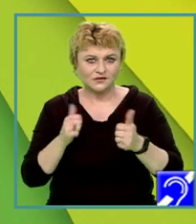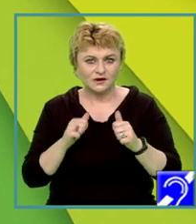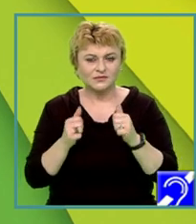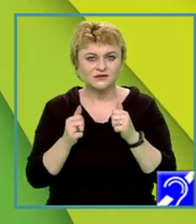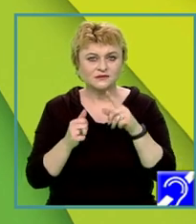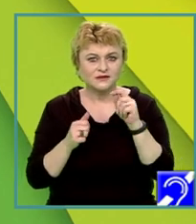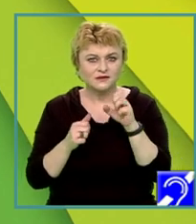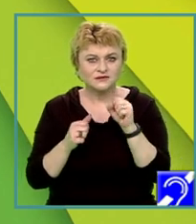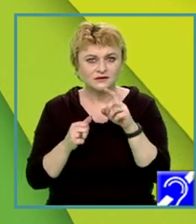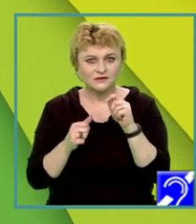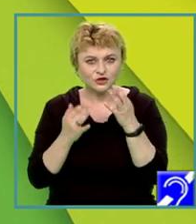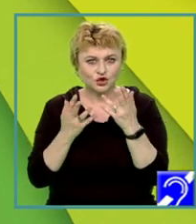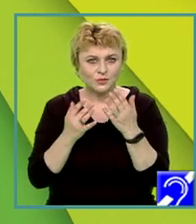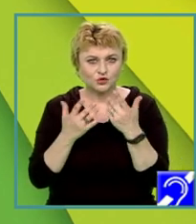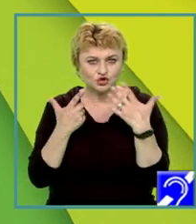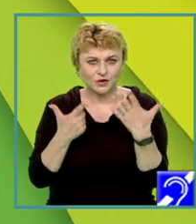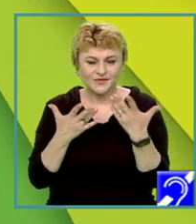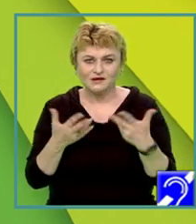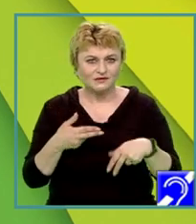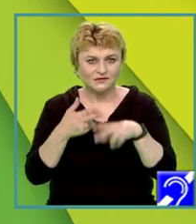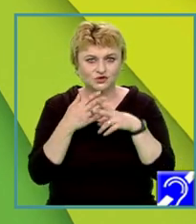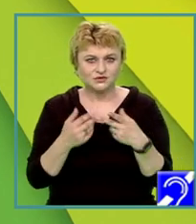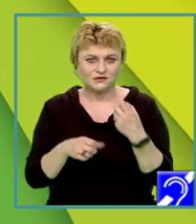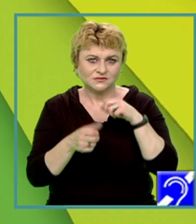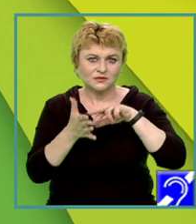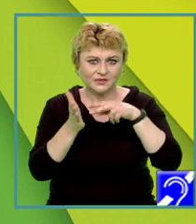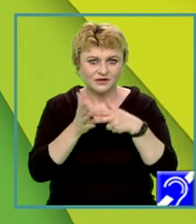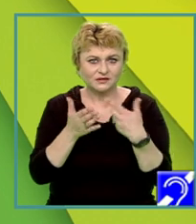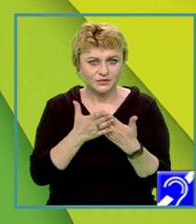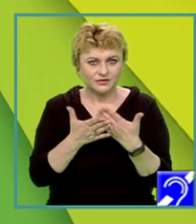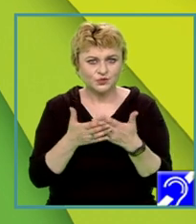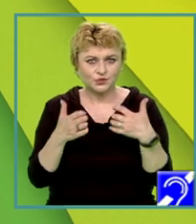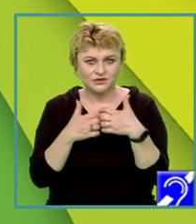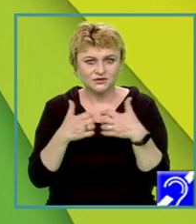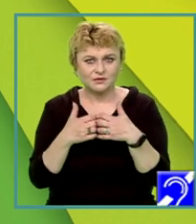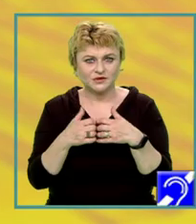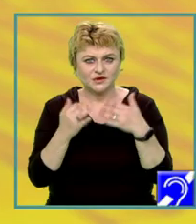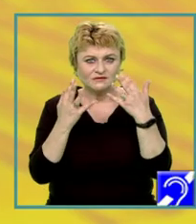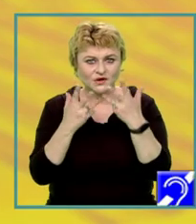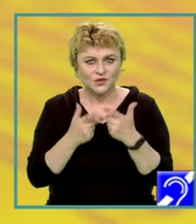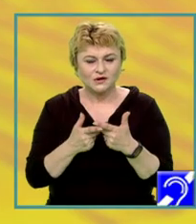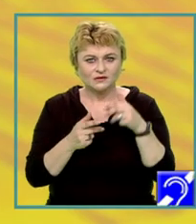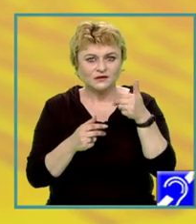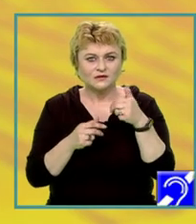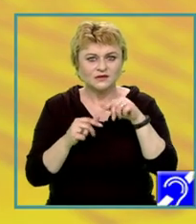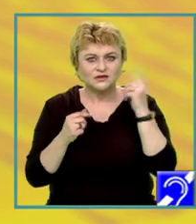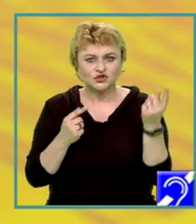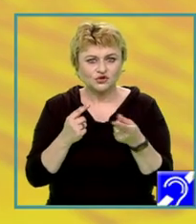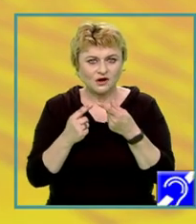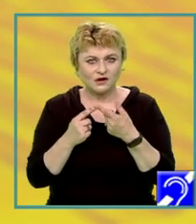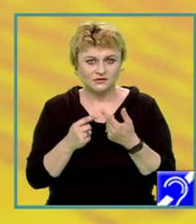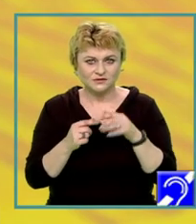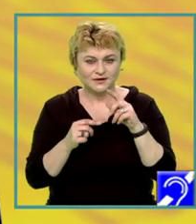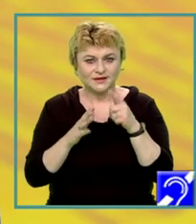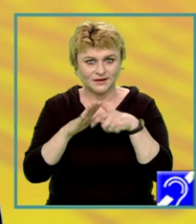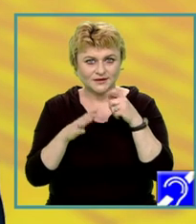care ne va ajuta sa ne pregatim pentru la examenul de evaluare nationala din testul de